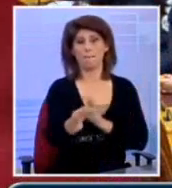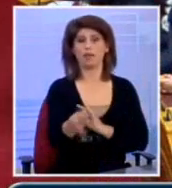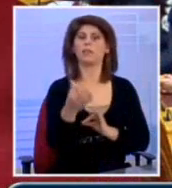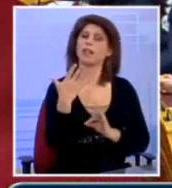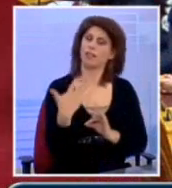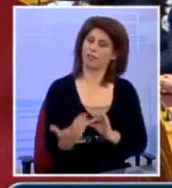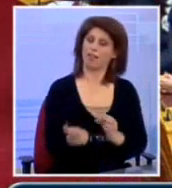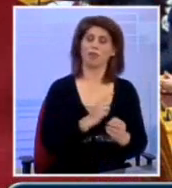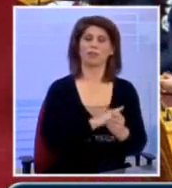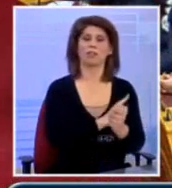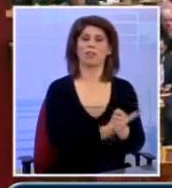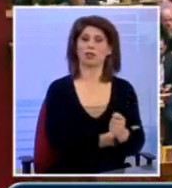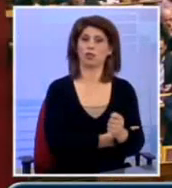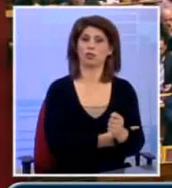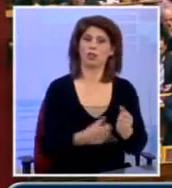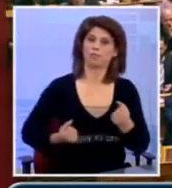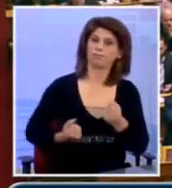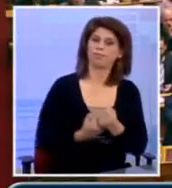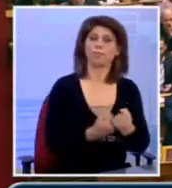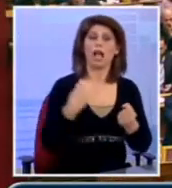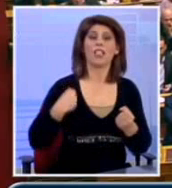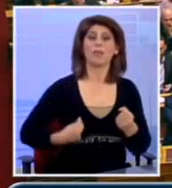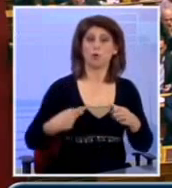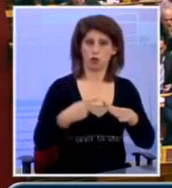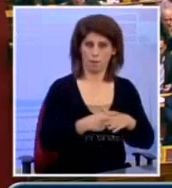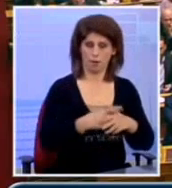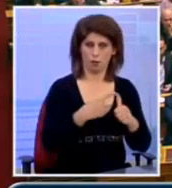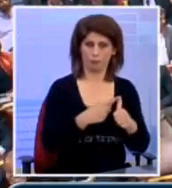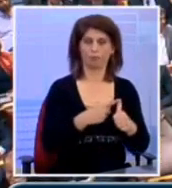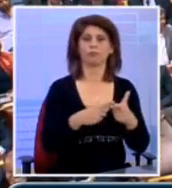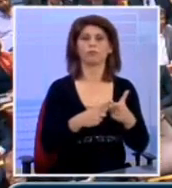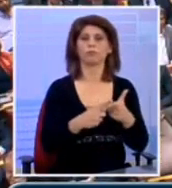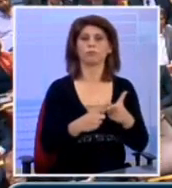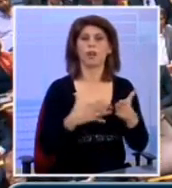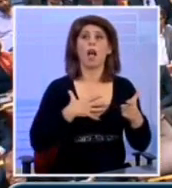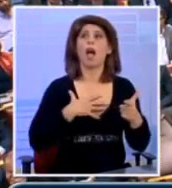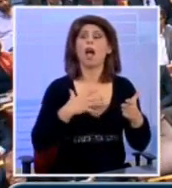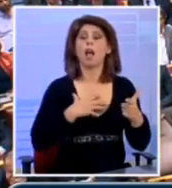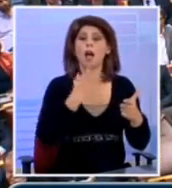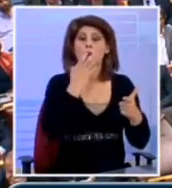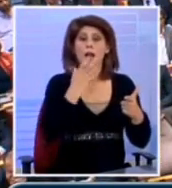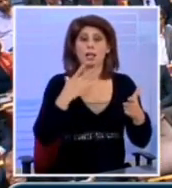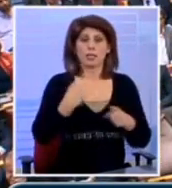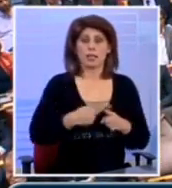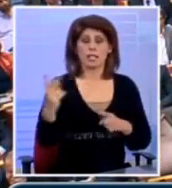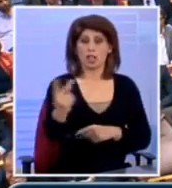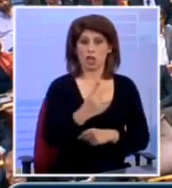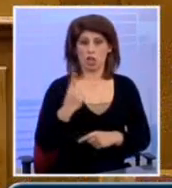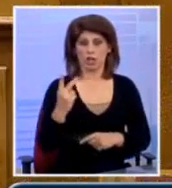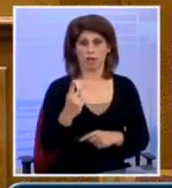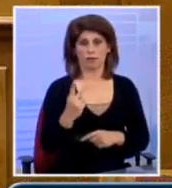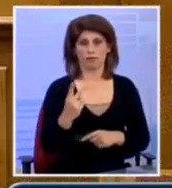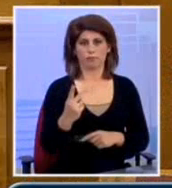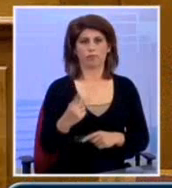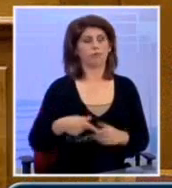τη δυνατότητα και να ενισχύσουμε το Δημόσιο Ταμείο και να δώσουμε ανάσα στην ελληνική κοινωνία